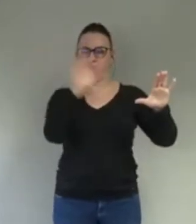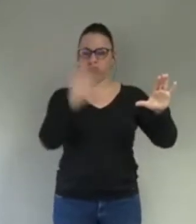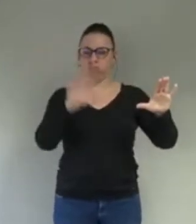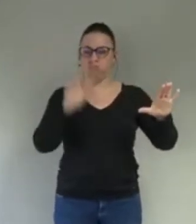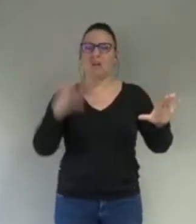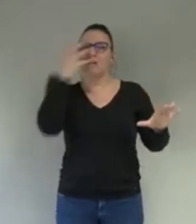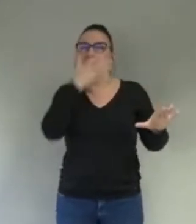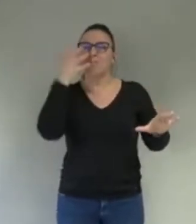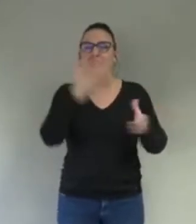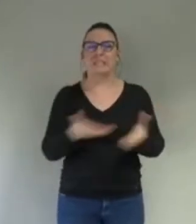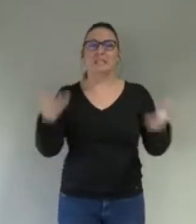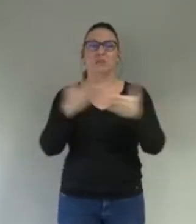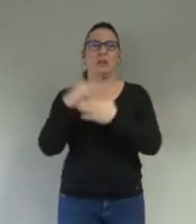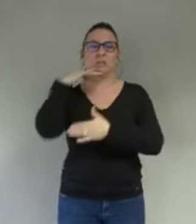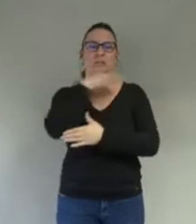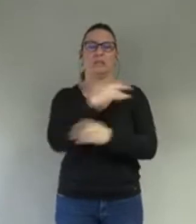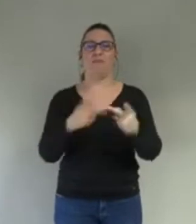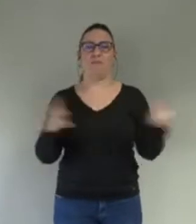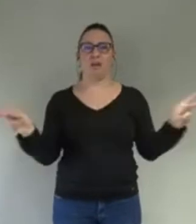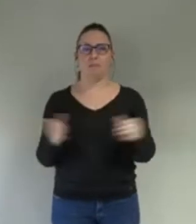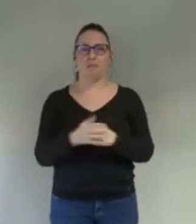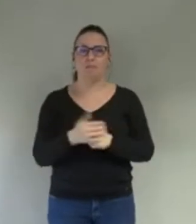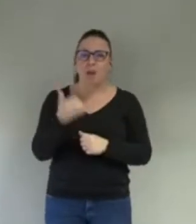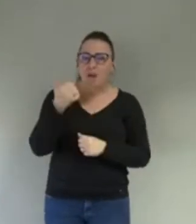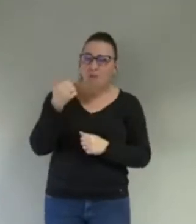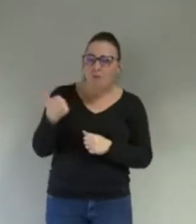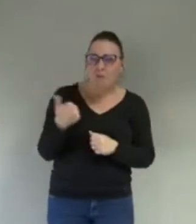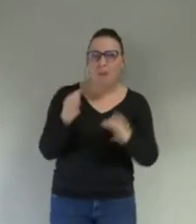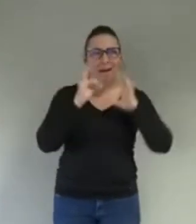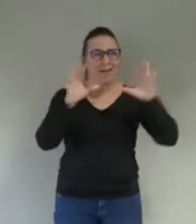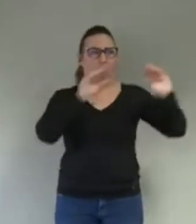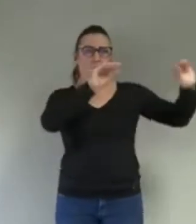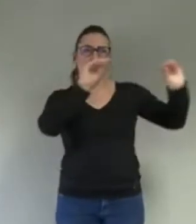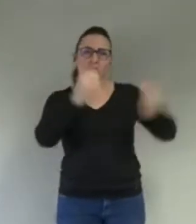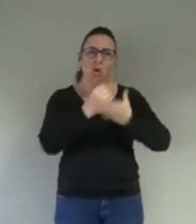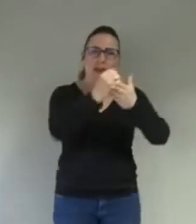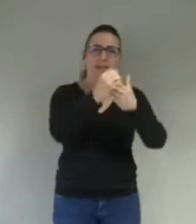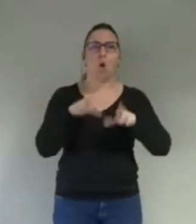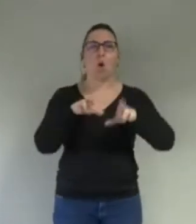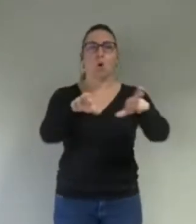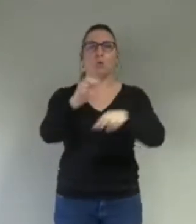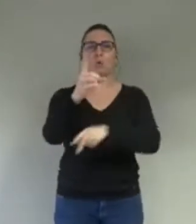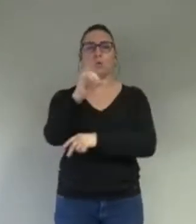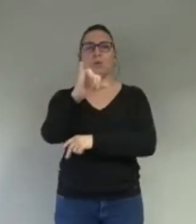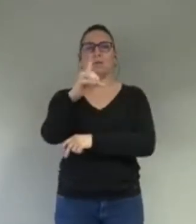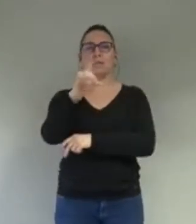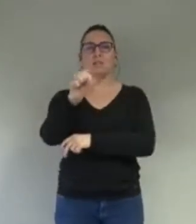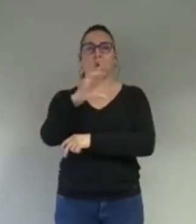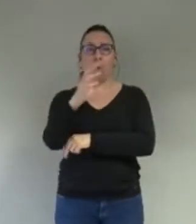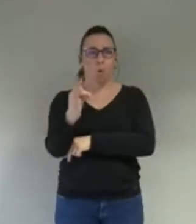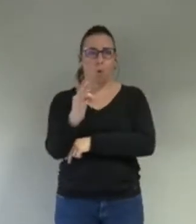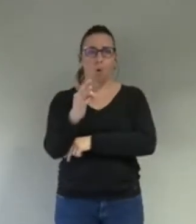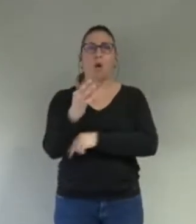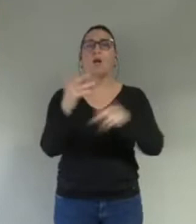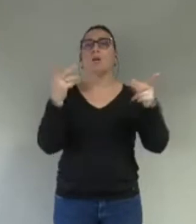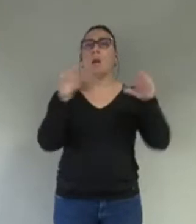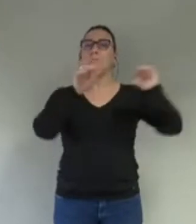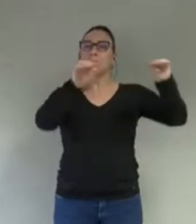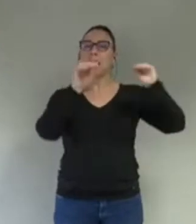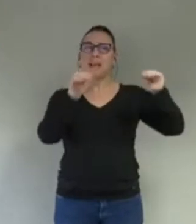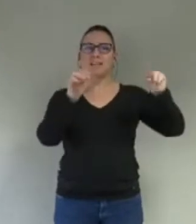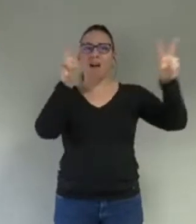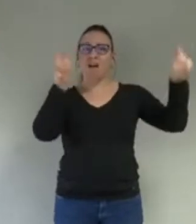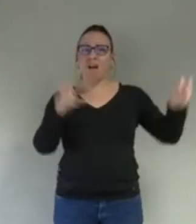ville. Vous ne faites rien pour nos commerçants. Rue Diderot, vous êtes prêt à laisser le comptoir de Julie mourir.